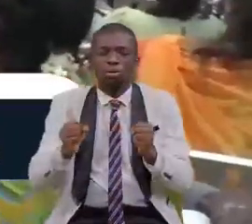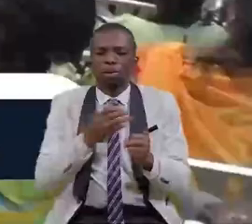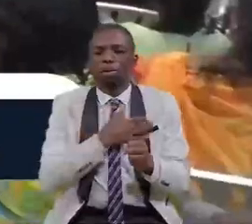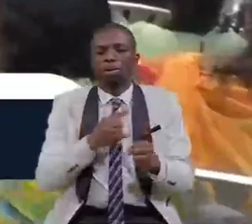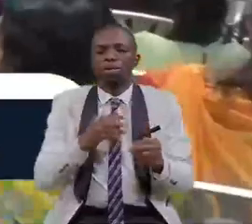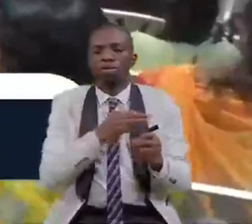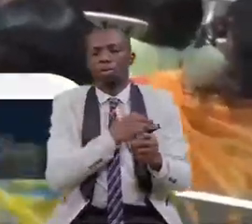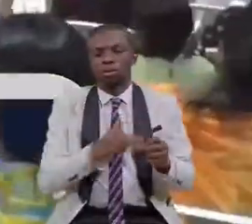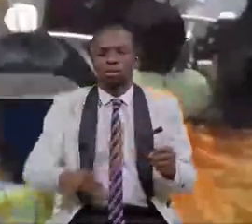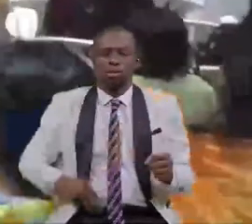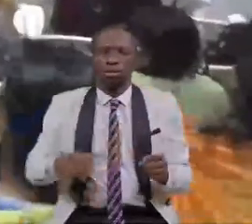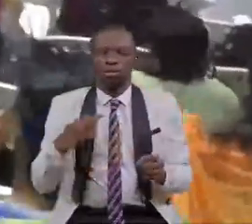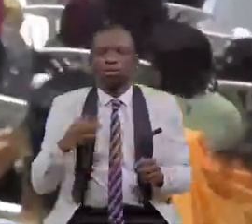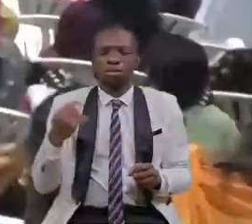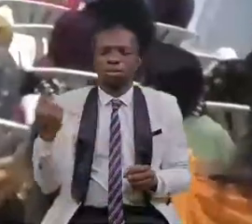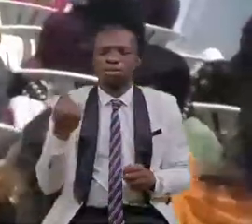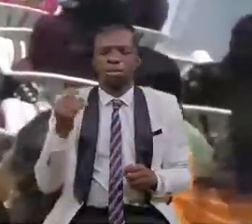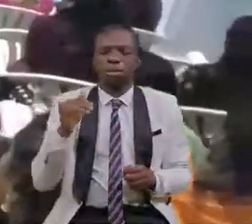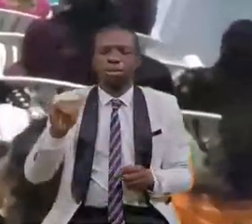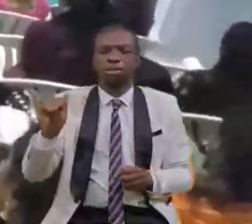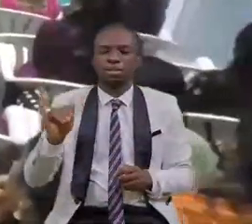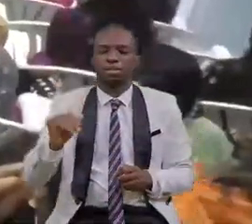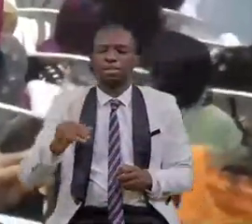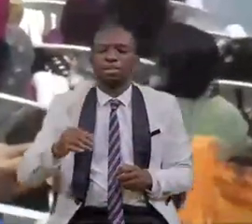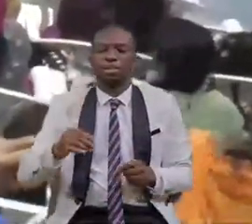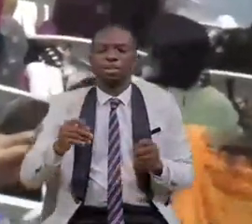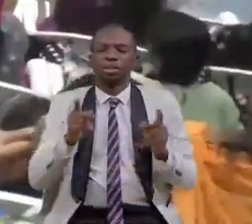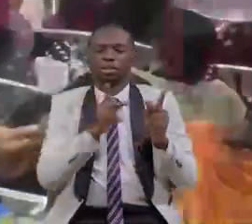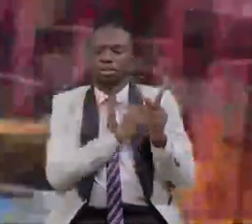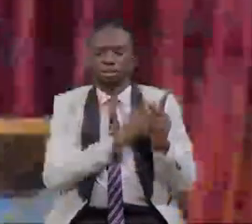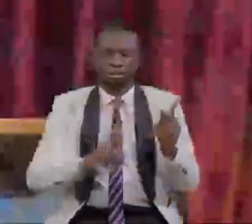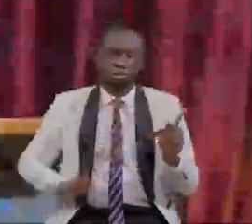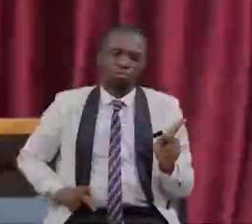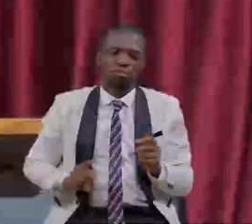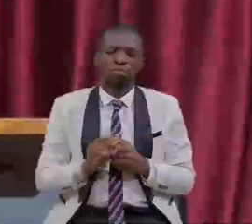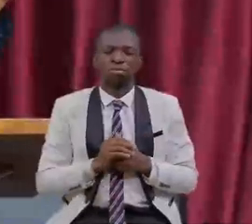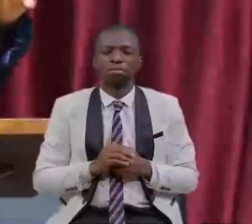parle de la puissance et la majesté du potentat éternel.